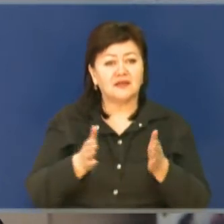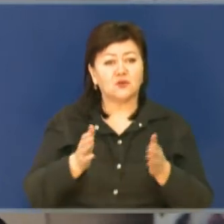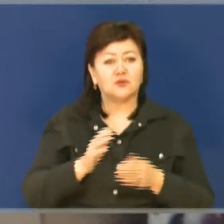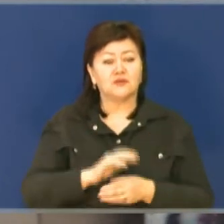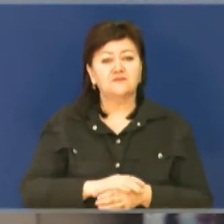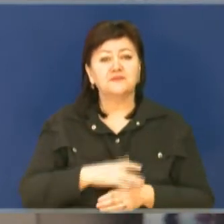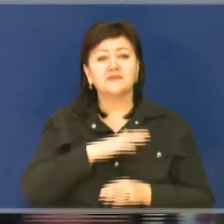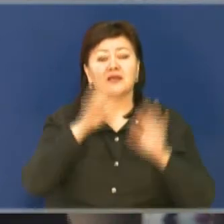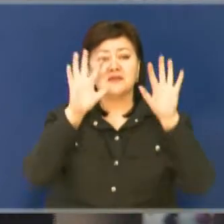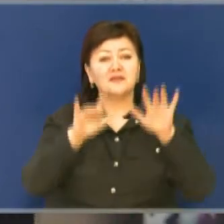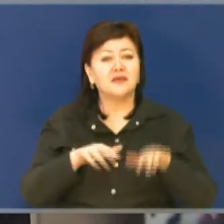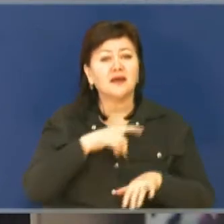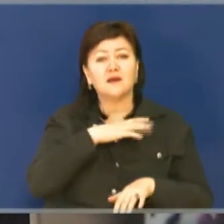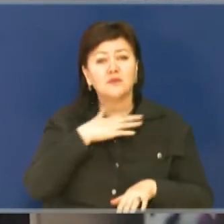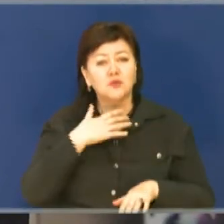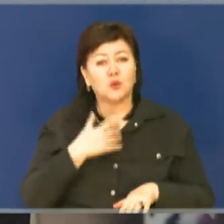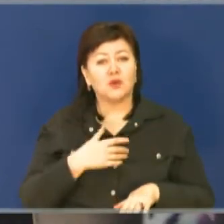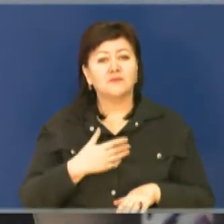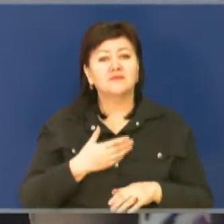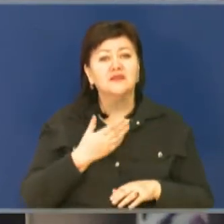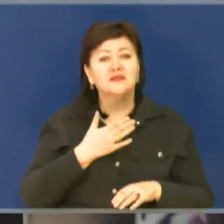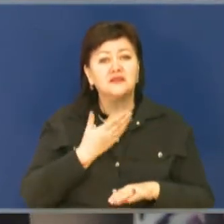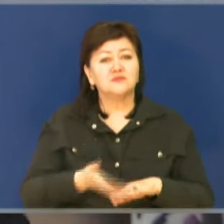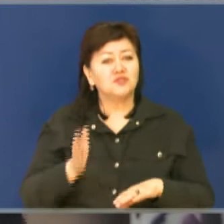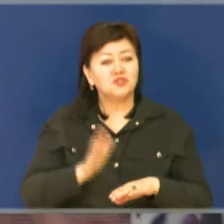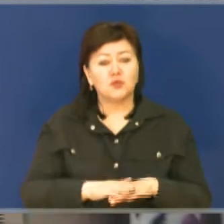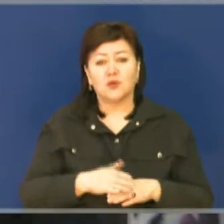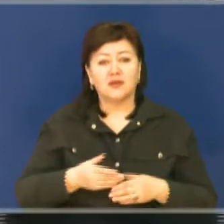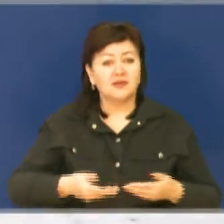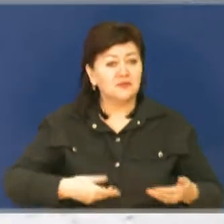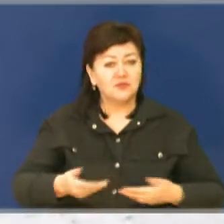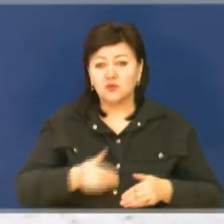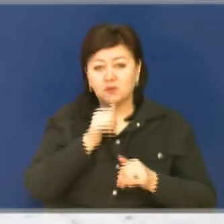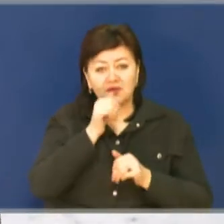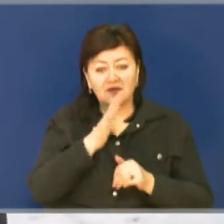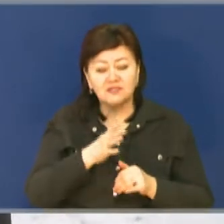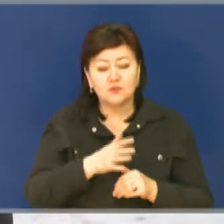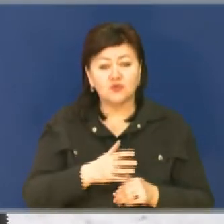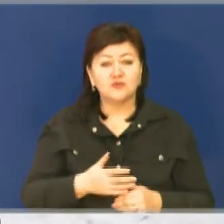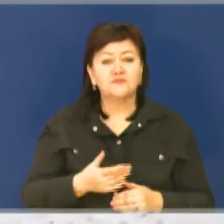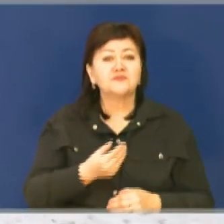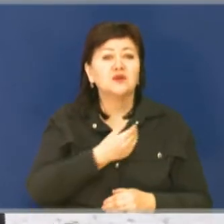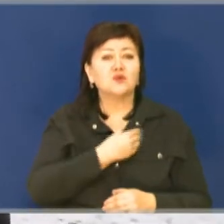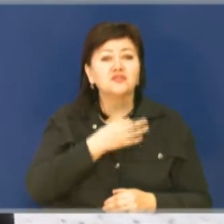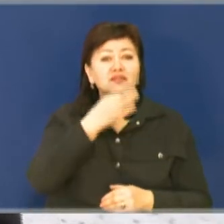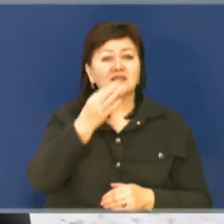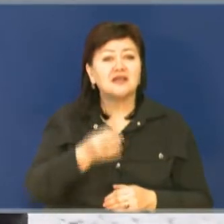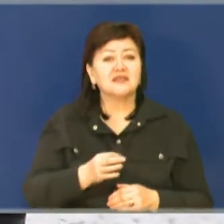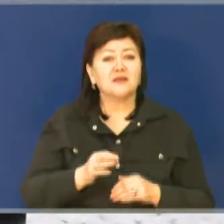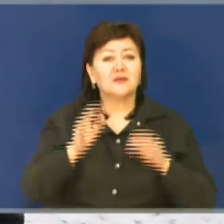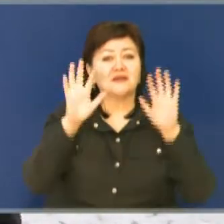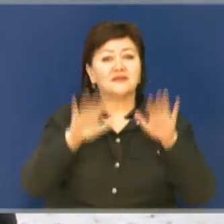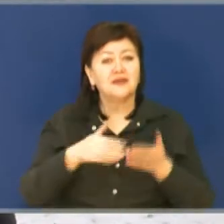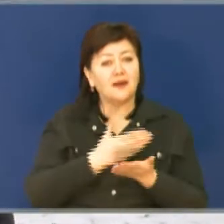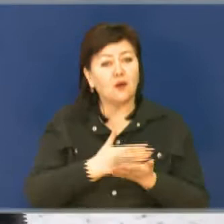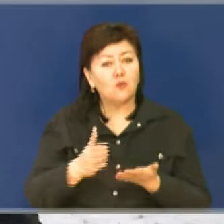Снега очень много, очень тяжело ходить. Вот нам надо в школу, а идти невозможно. Насчет снегоуборки хочу сказать, что у нас очень тяжело